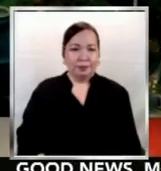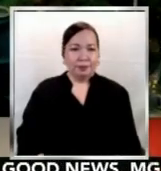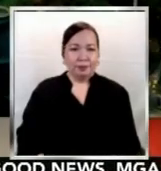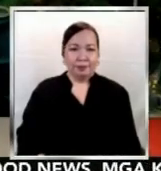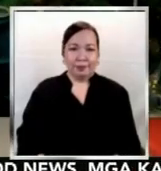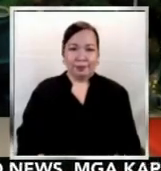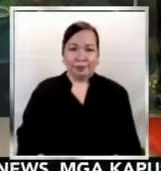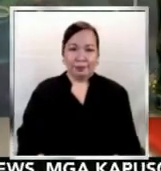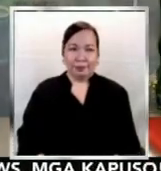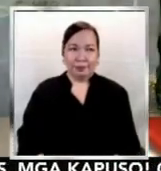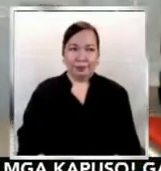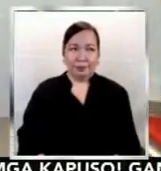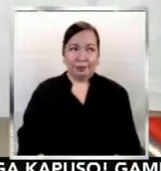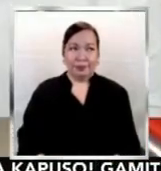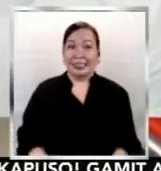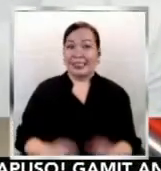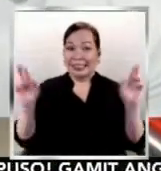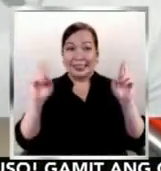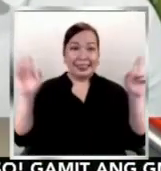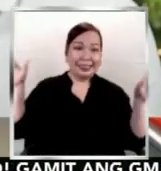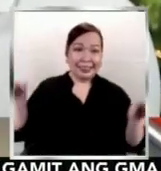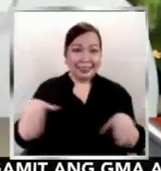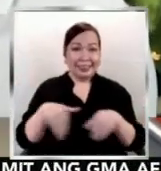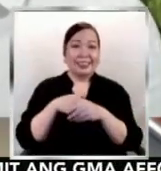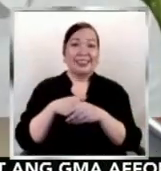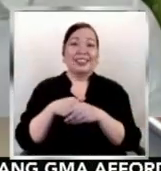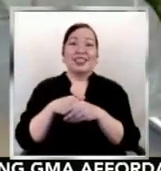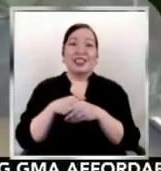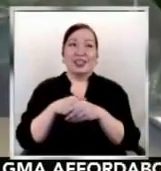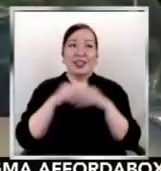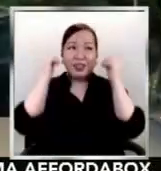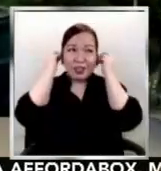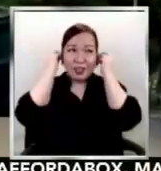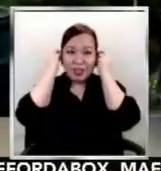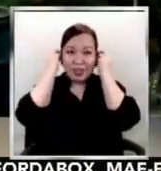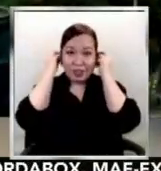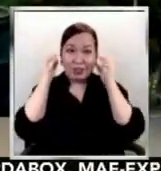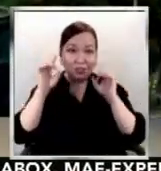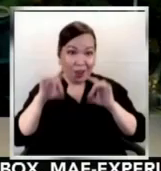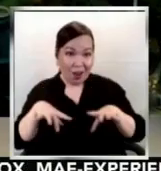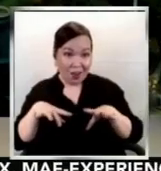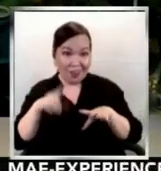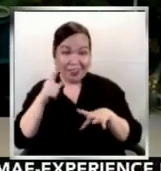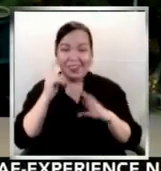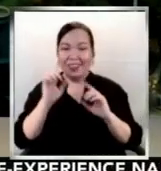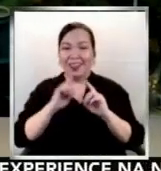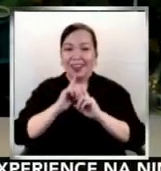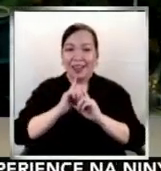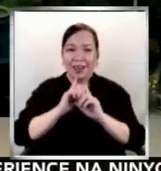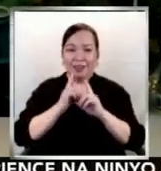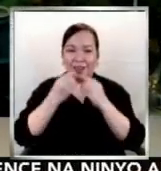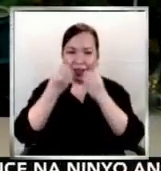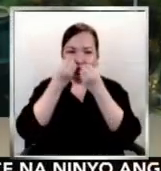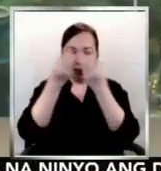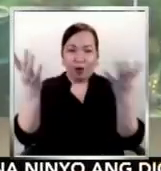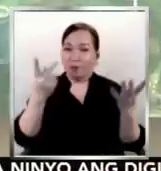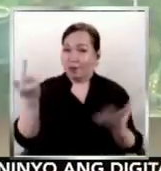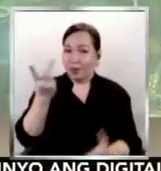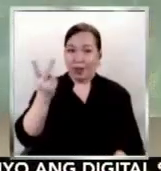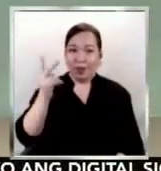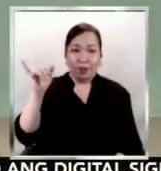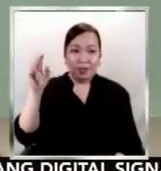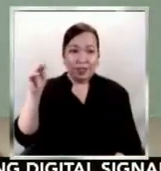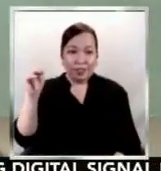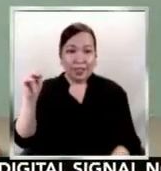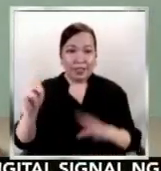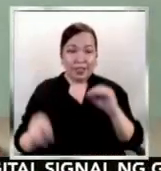We're getting married! Nabigla ba kayo sa special announcement ni na Dennis Trillo at Jennylyn Mercado?